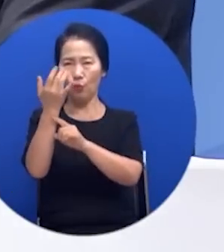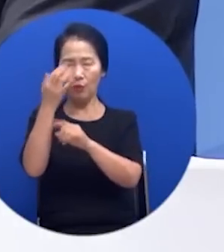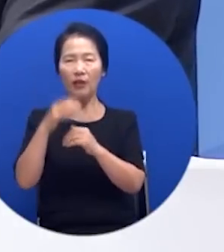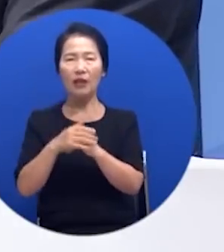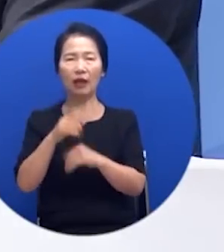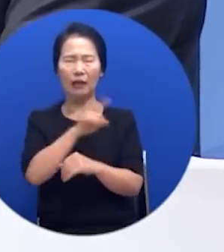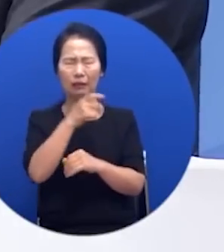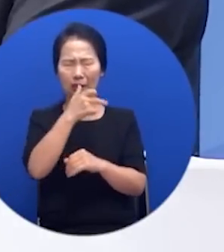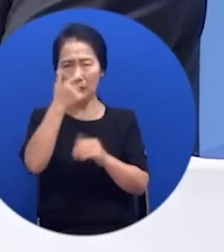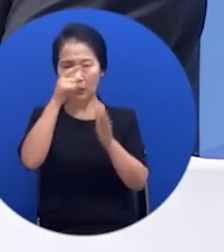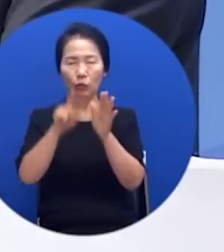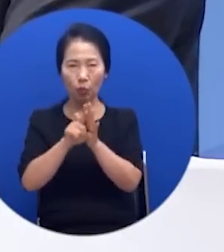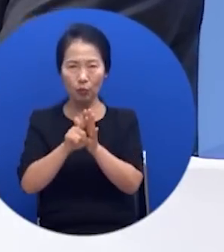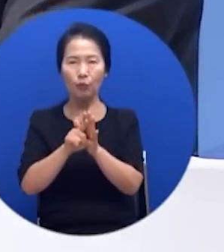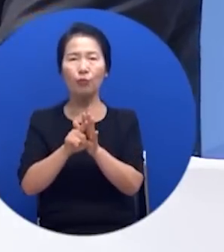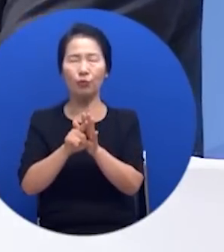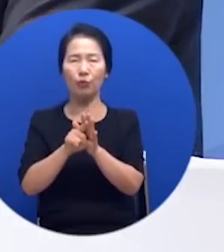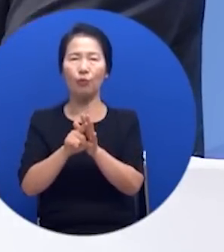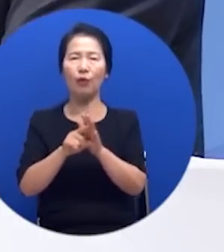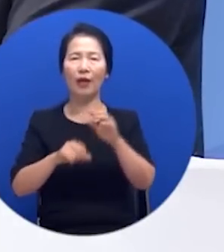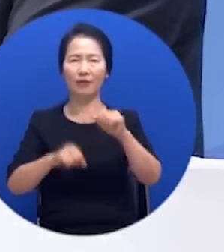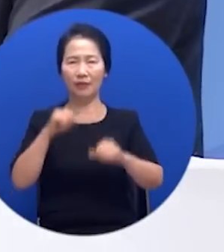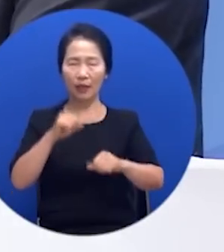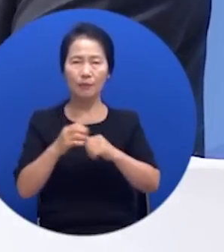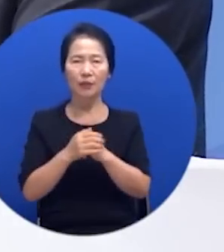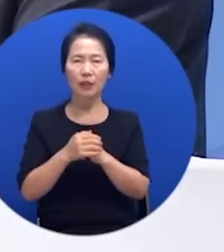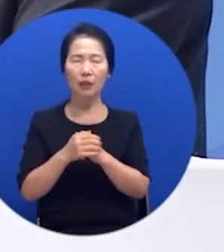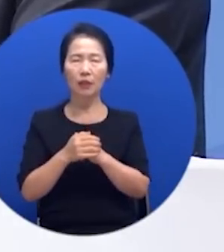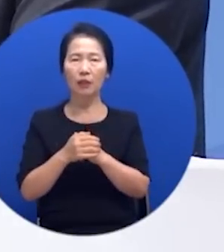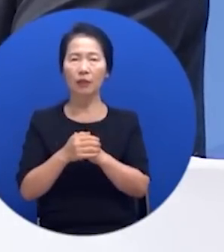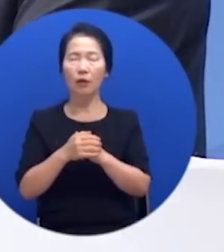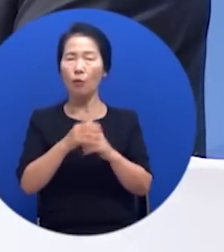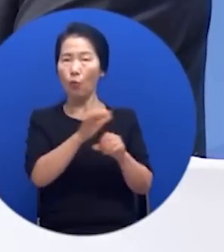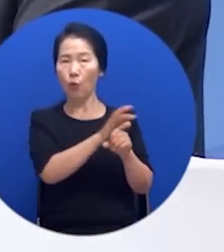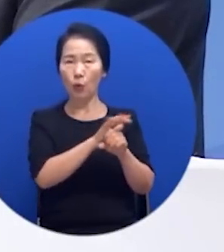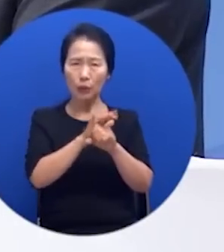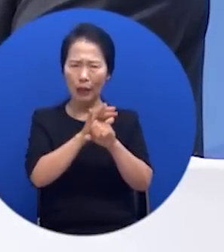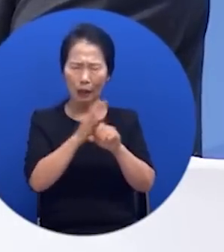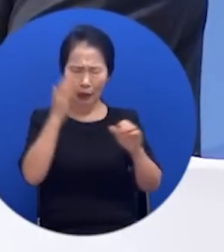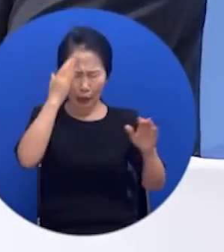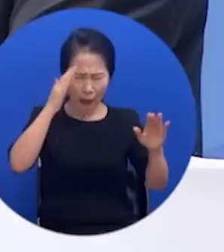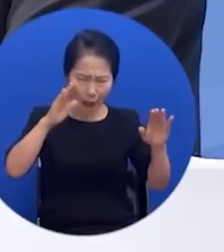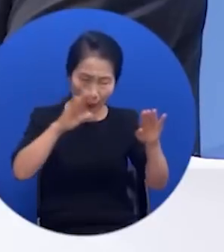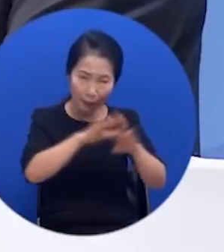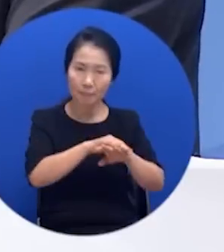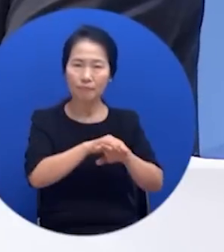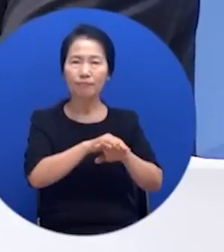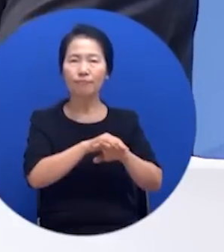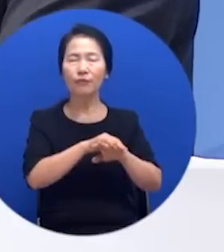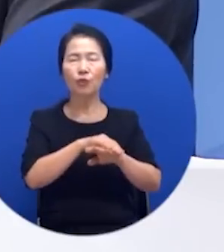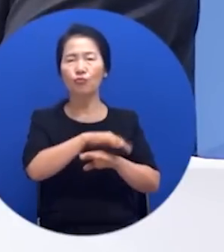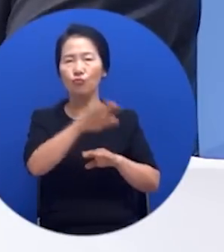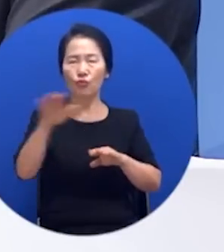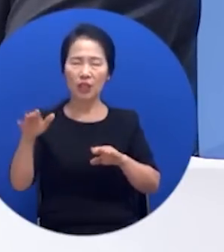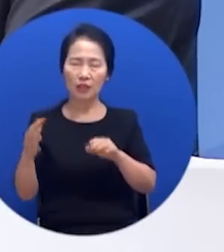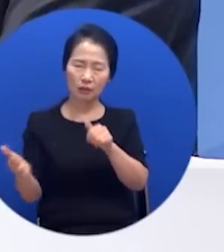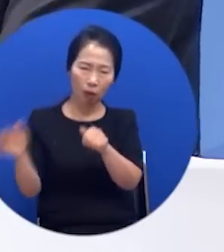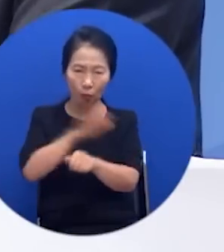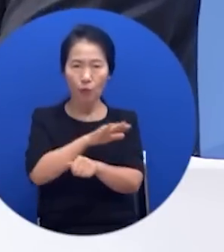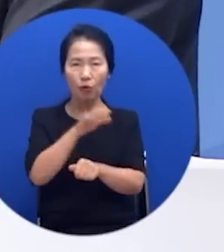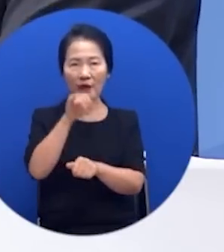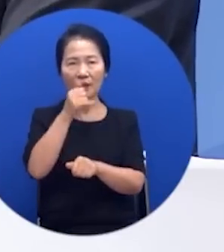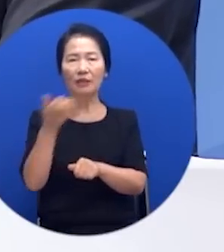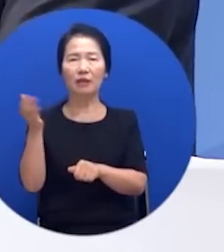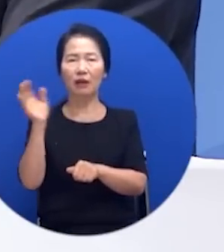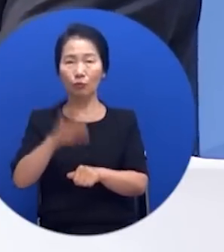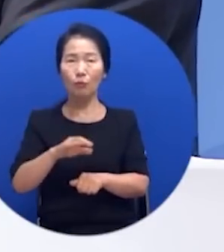기독교 행사입니다. 지금 아무리 코로나라고 하는 밤이 우리 민족의 광야를 뒤덮고 있다 할지라도